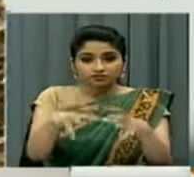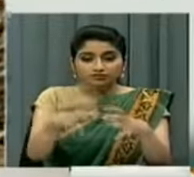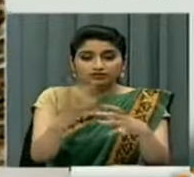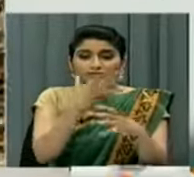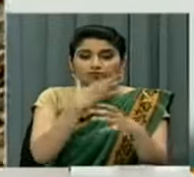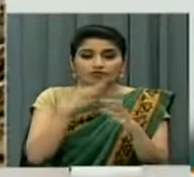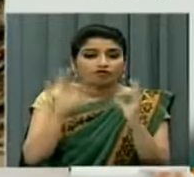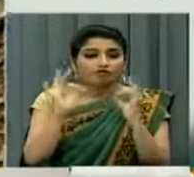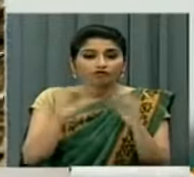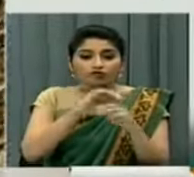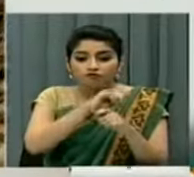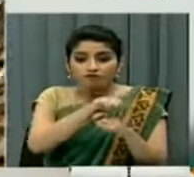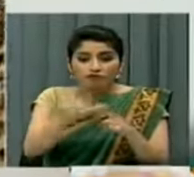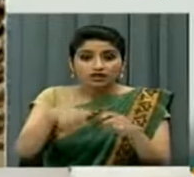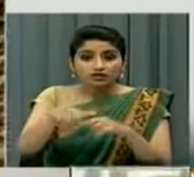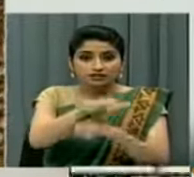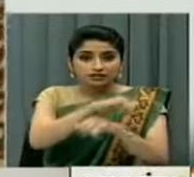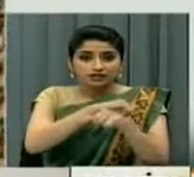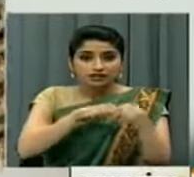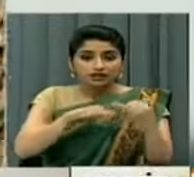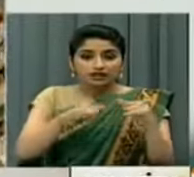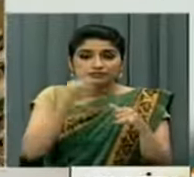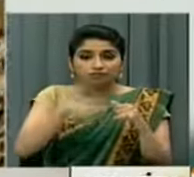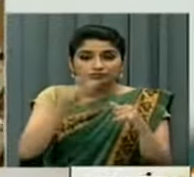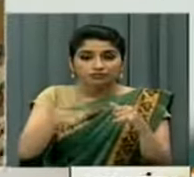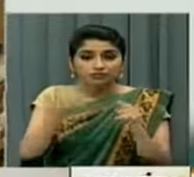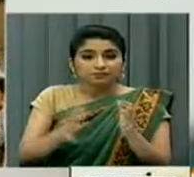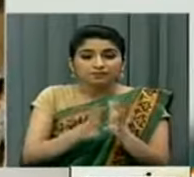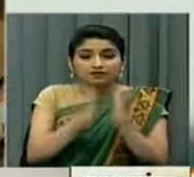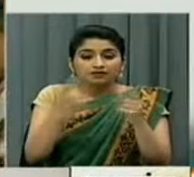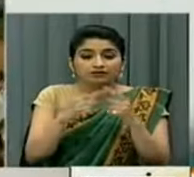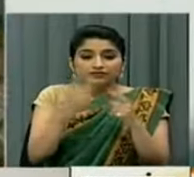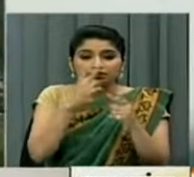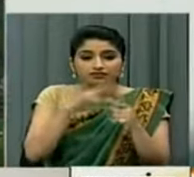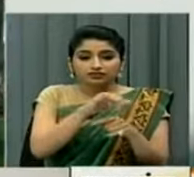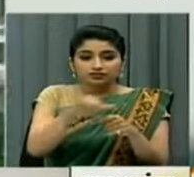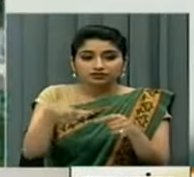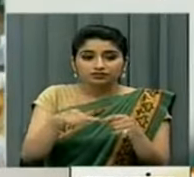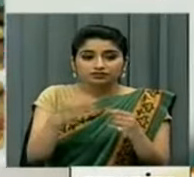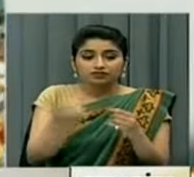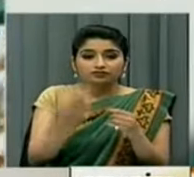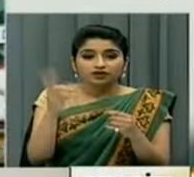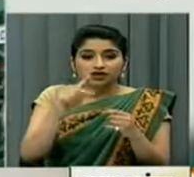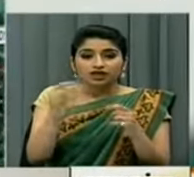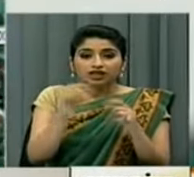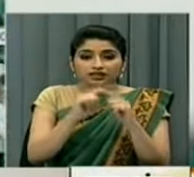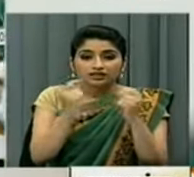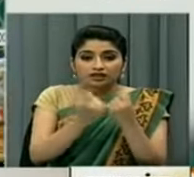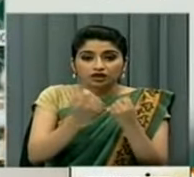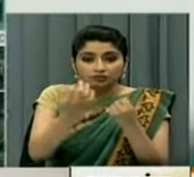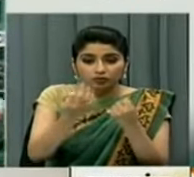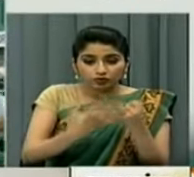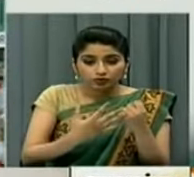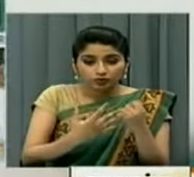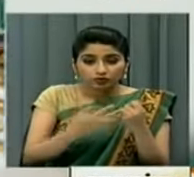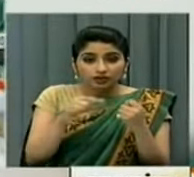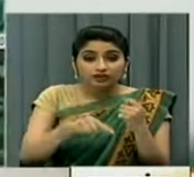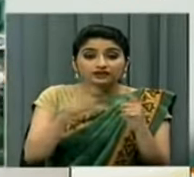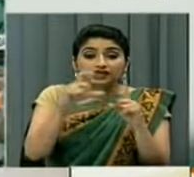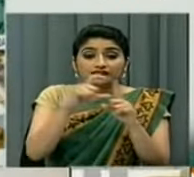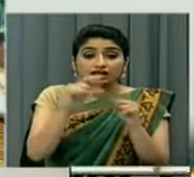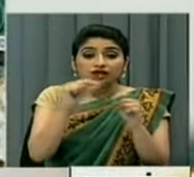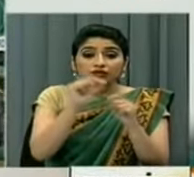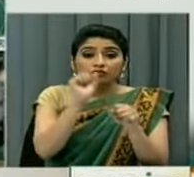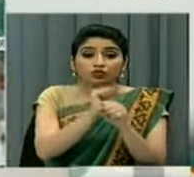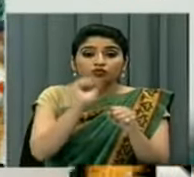कि ये बड़ा इनके जो बहुत ज्यादा फोर्स है, फोकस नहीं है। हाँ, इस पे फोकस नहीं है ना, इनके हथियार वही 303 राइफल जो पुराने जमाने